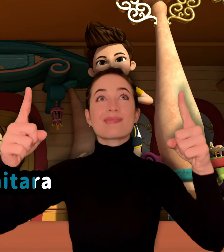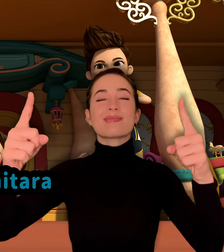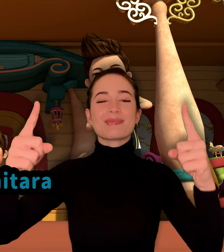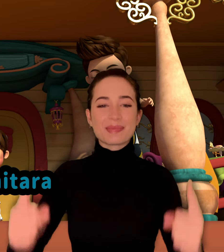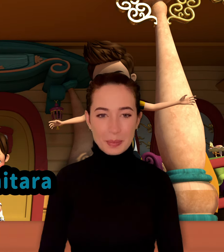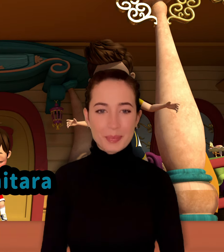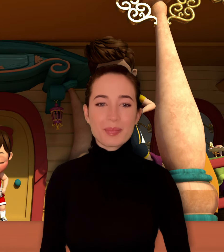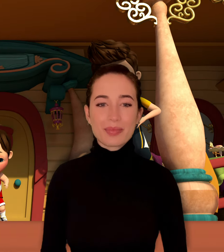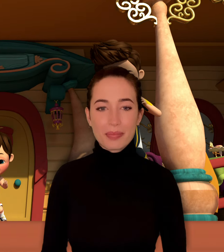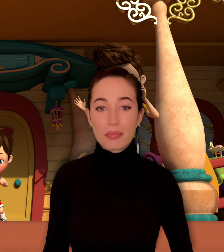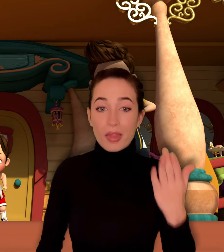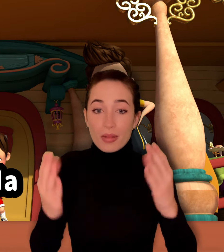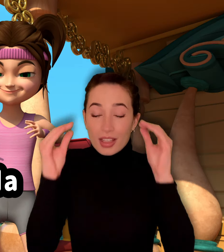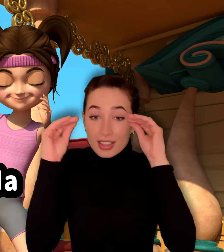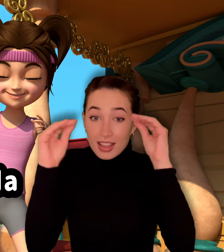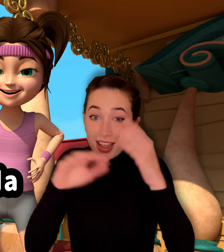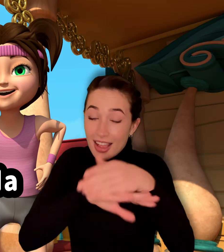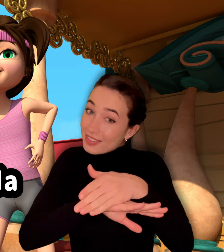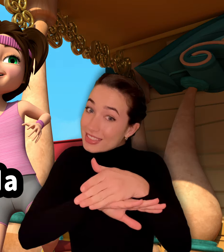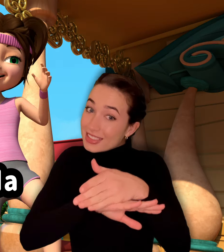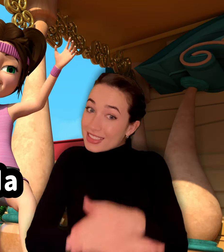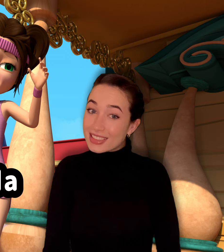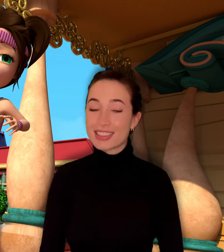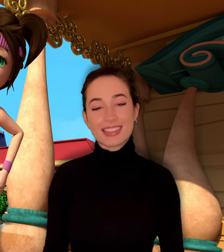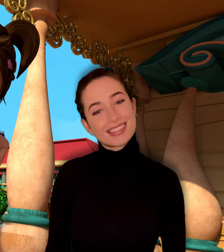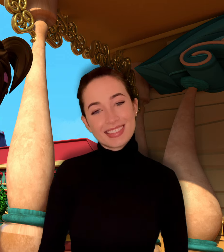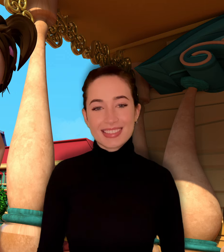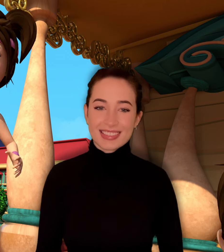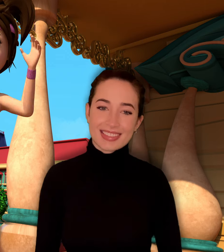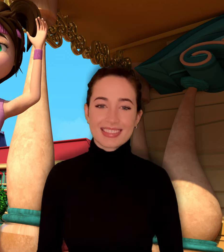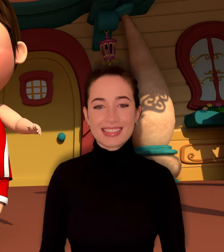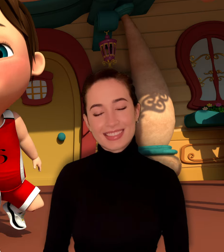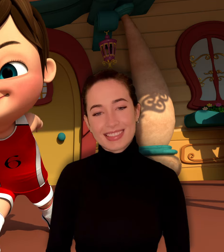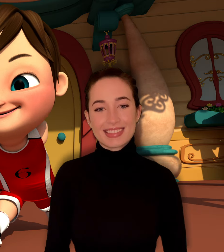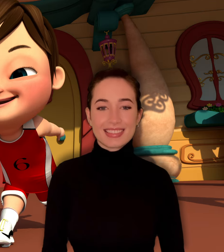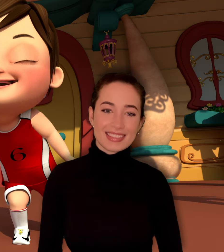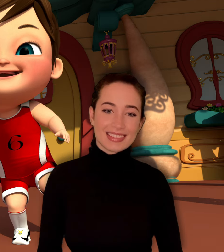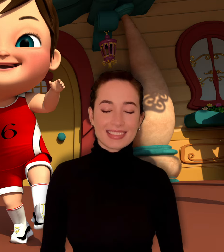練習したらきっとやれるんだ